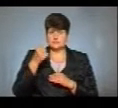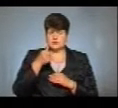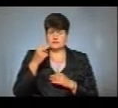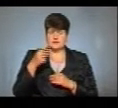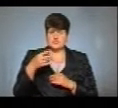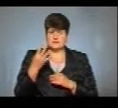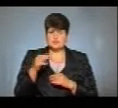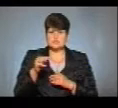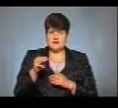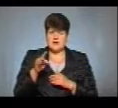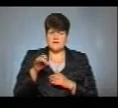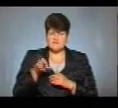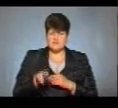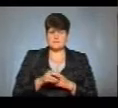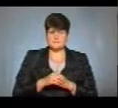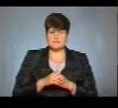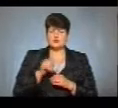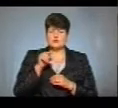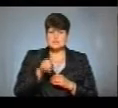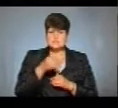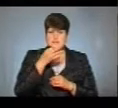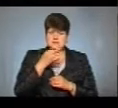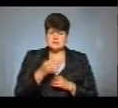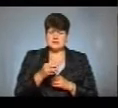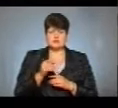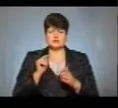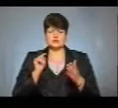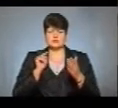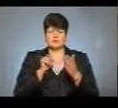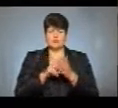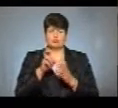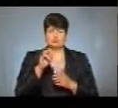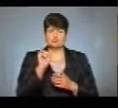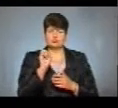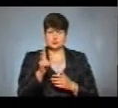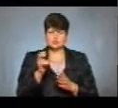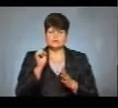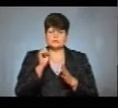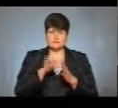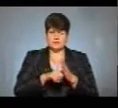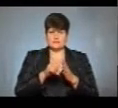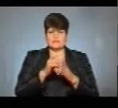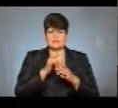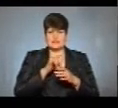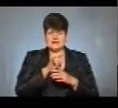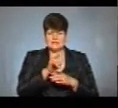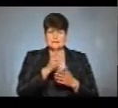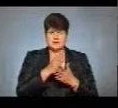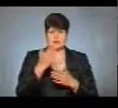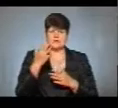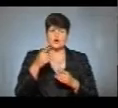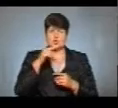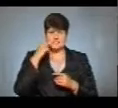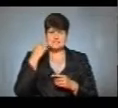24 травня, в голландському місті Утрехті. Тоді повідомили, що зенітно-ракетний комплекс «Бук», що збив малазійський «Боїнг», належить російській